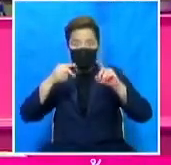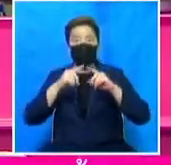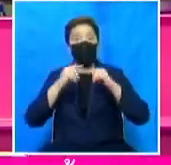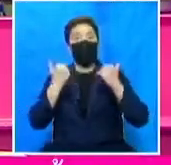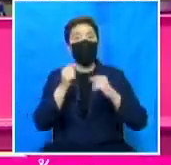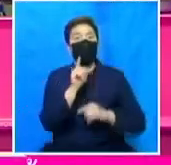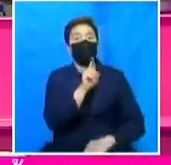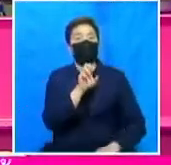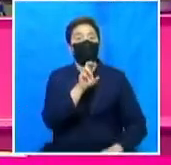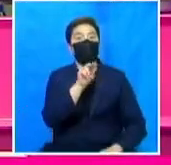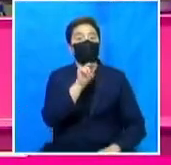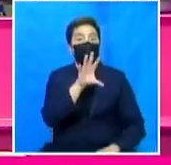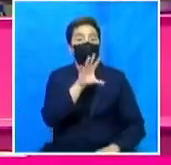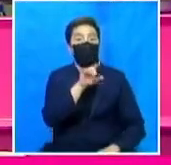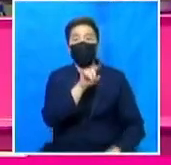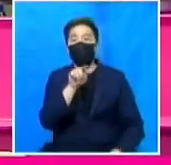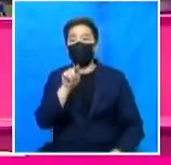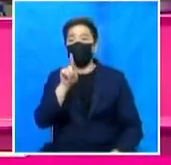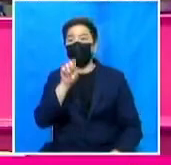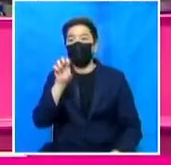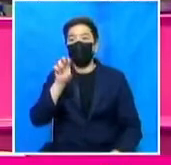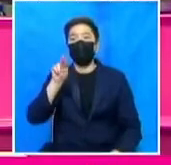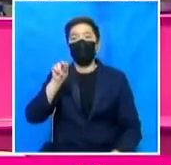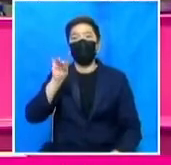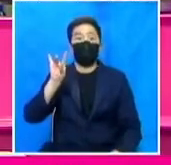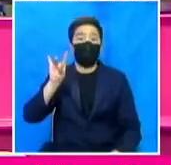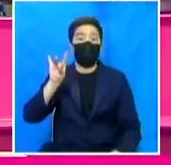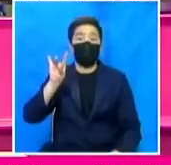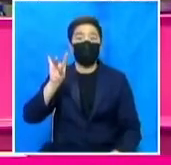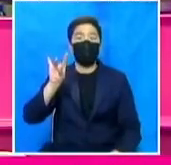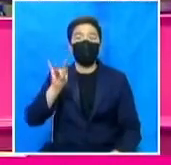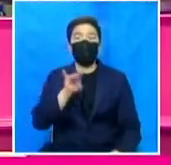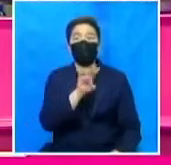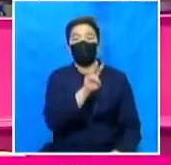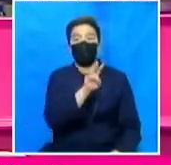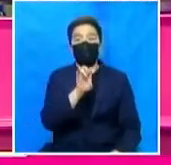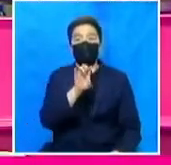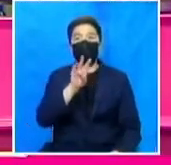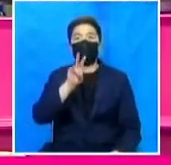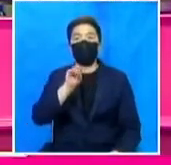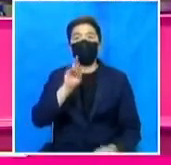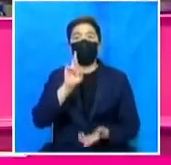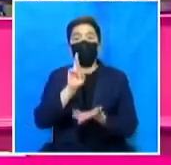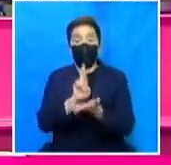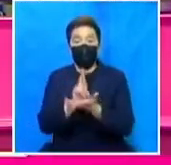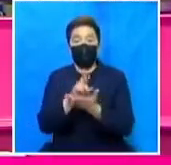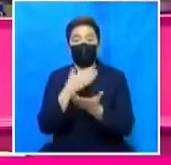ที่135ถึงงวดที่138จำนวน770อันดับอันดับละ 8,000 บาท